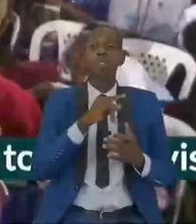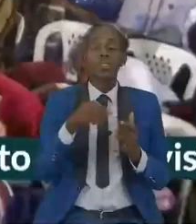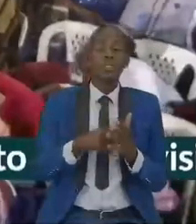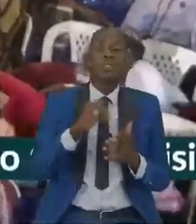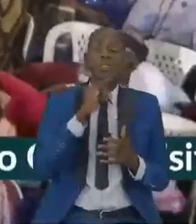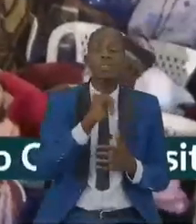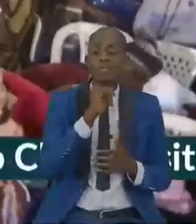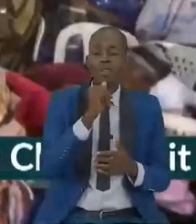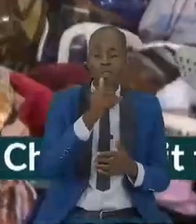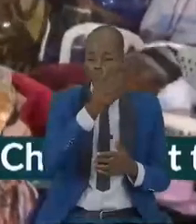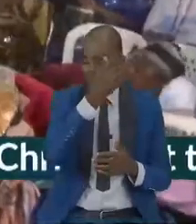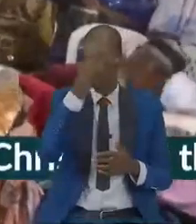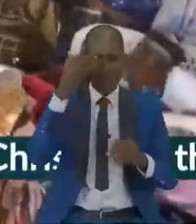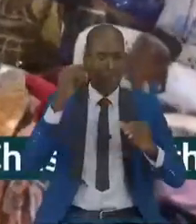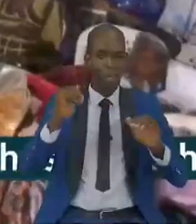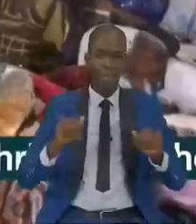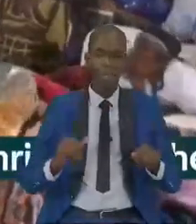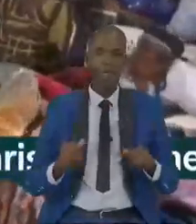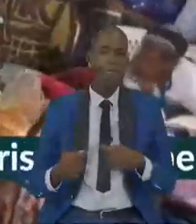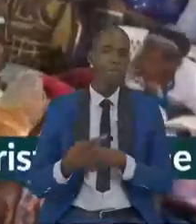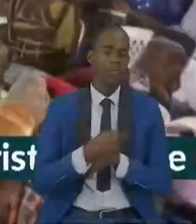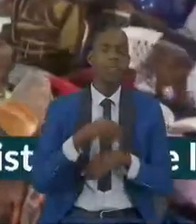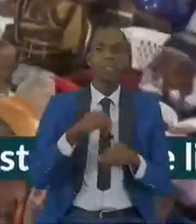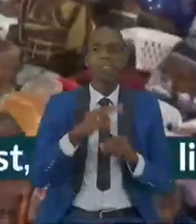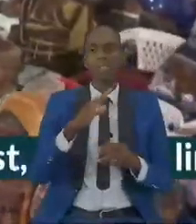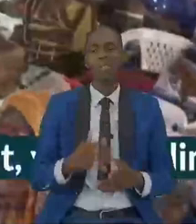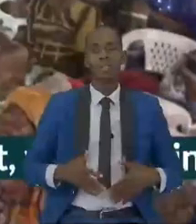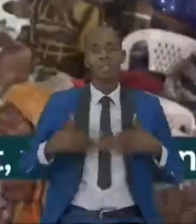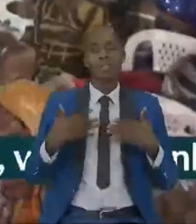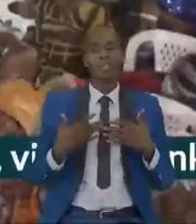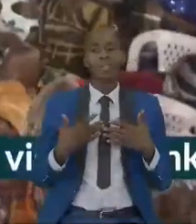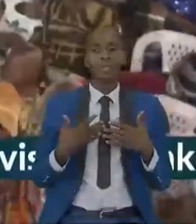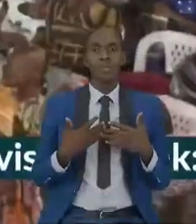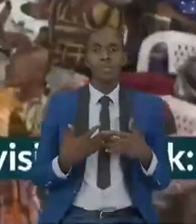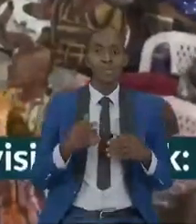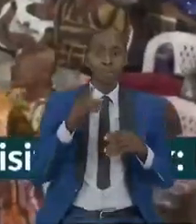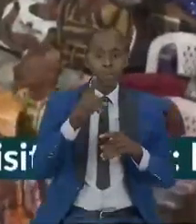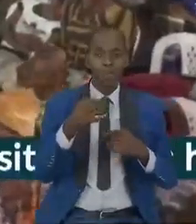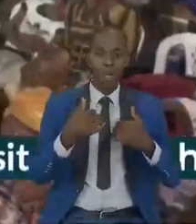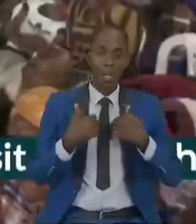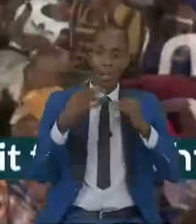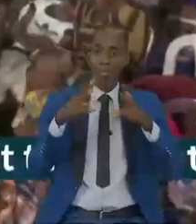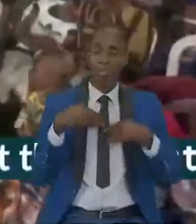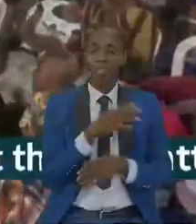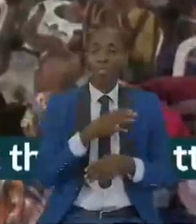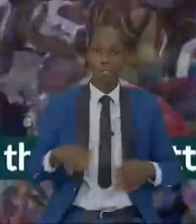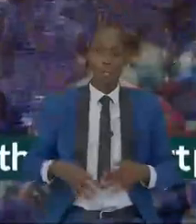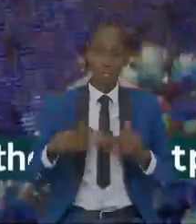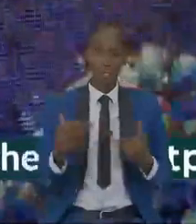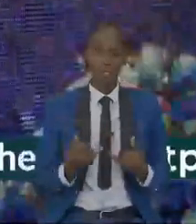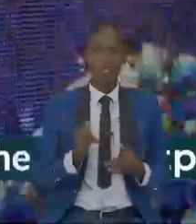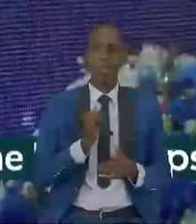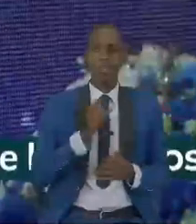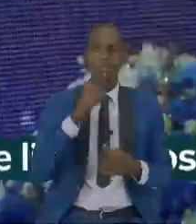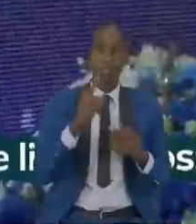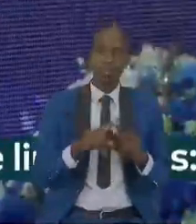Vous êtes maintenant dans la famille de Dieu. Voici un jour inoubliable